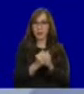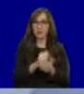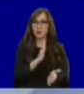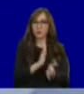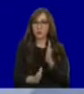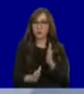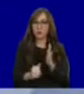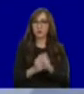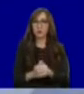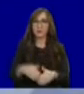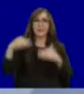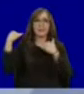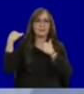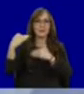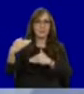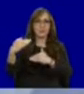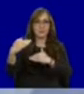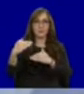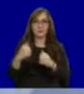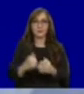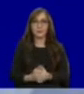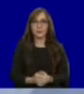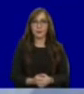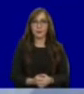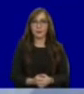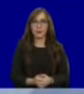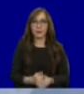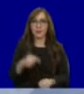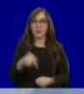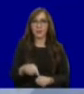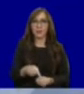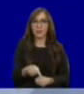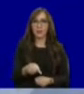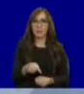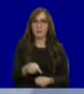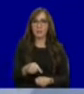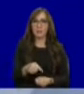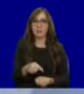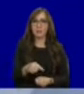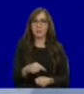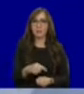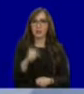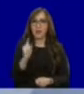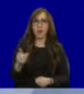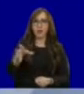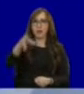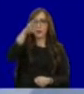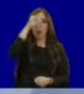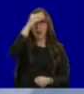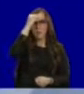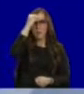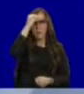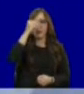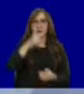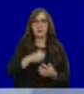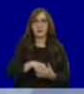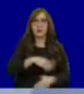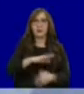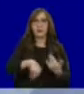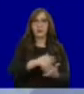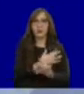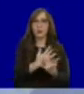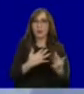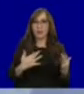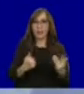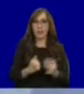kesehatan. Ya. Jadi ini suatu hal yang mohon dimengerti juga masyarakat bahwa selama